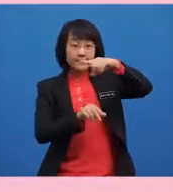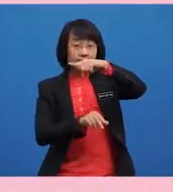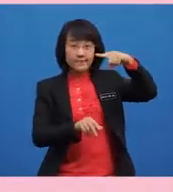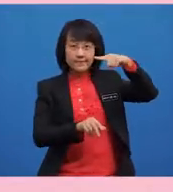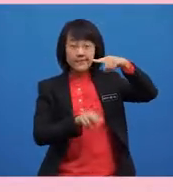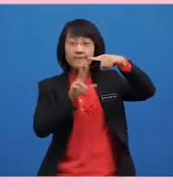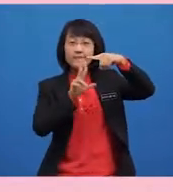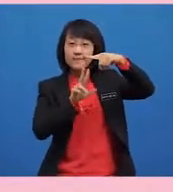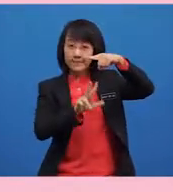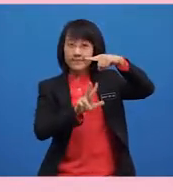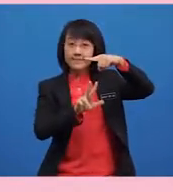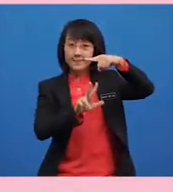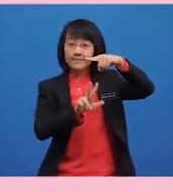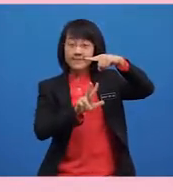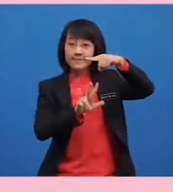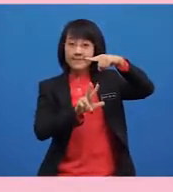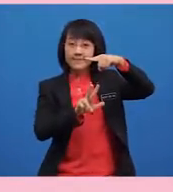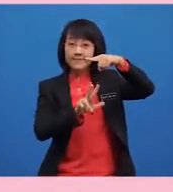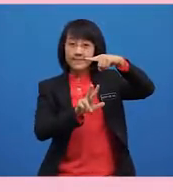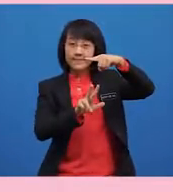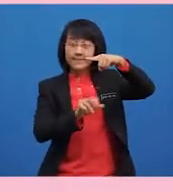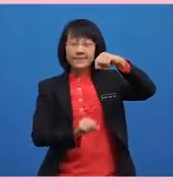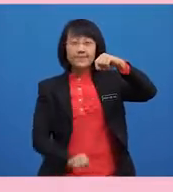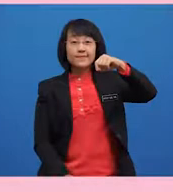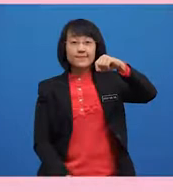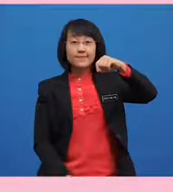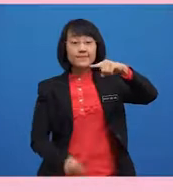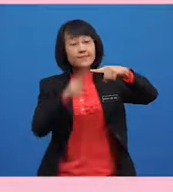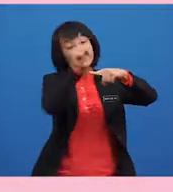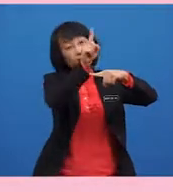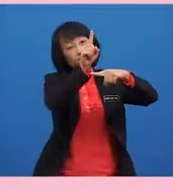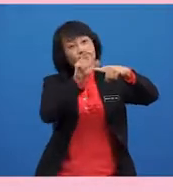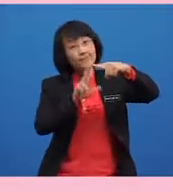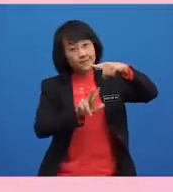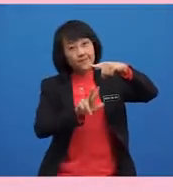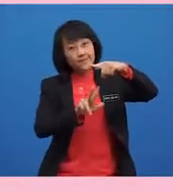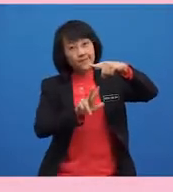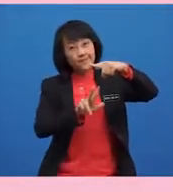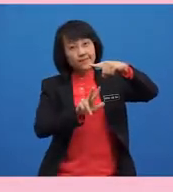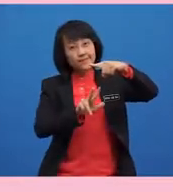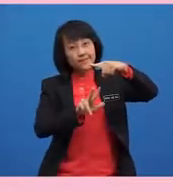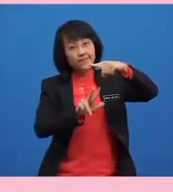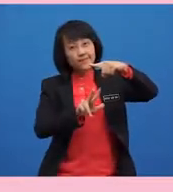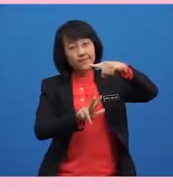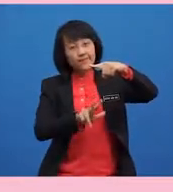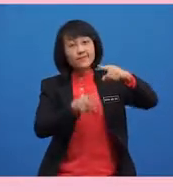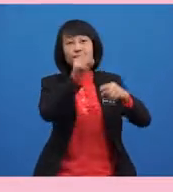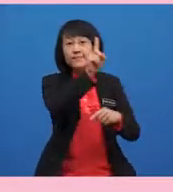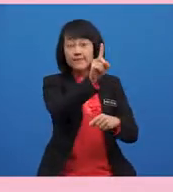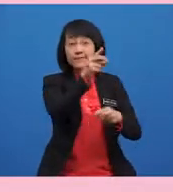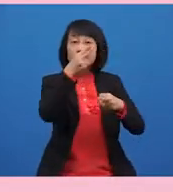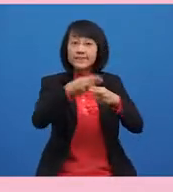Dan seterusnya, 3 ditulis di bahagian bawah. 1 dikenali